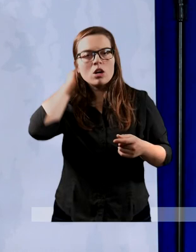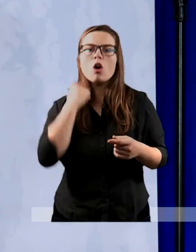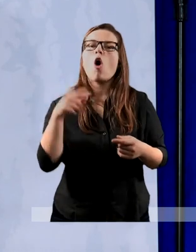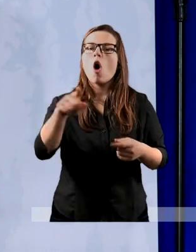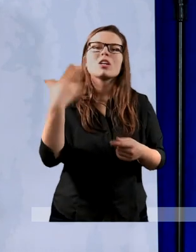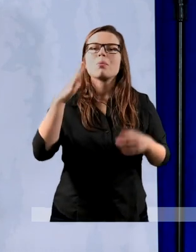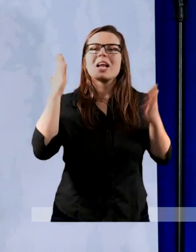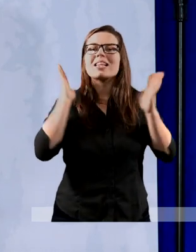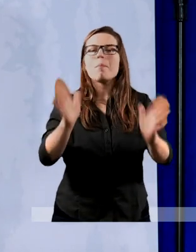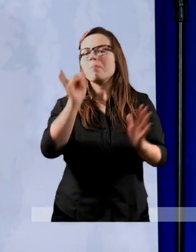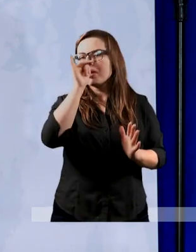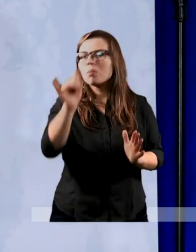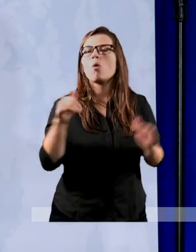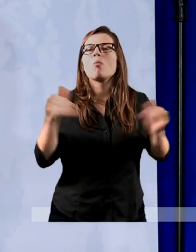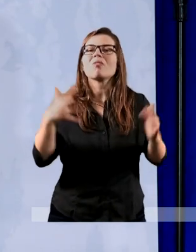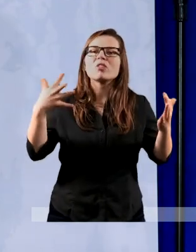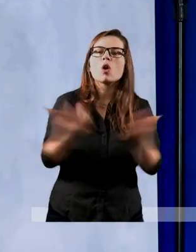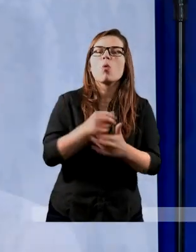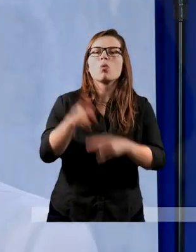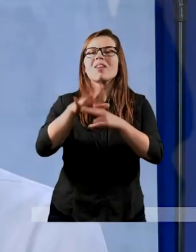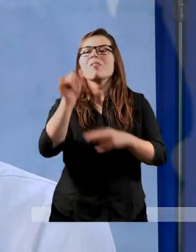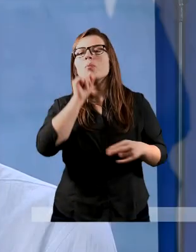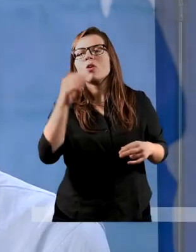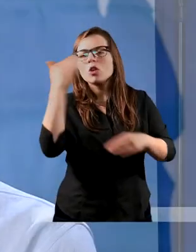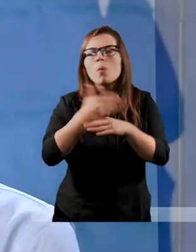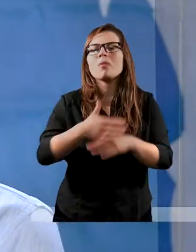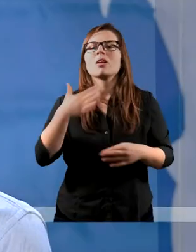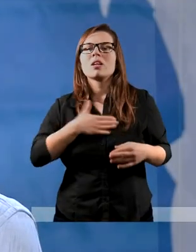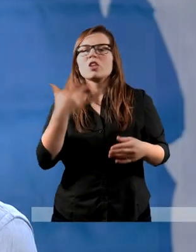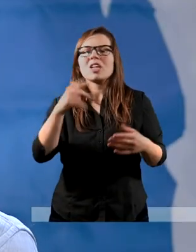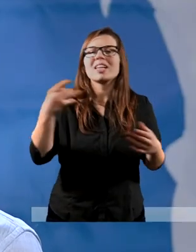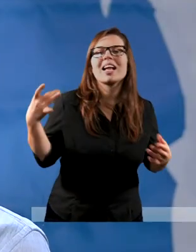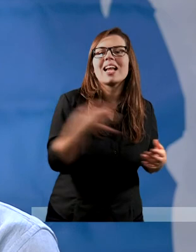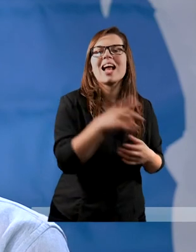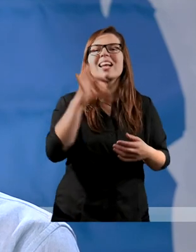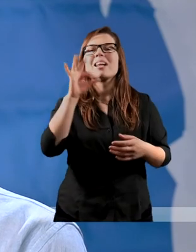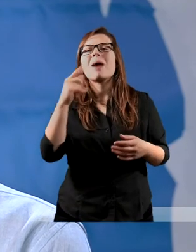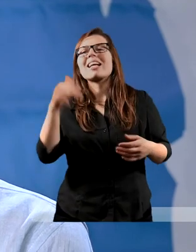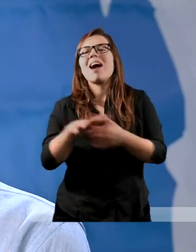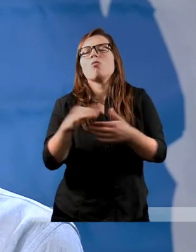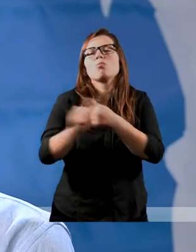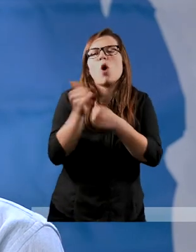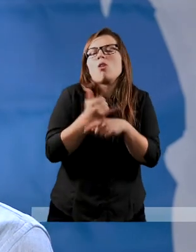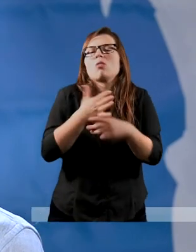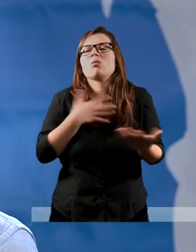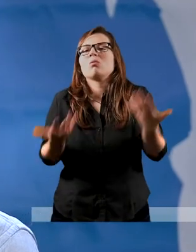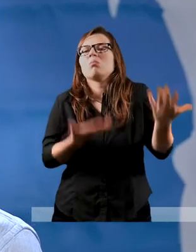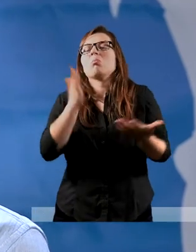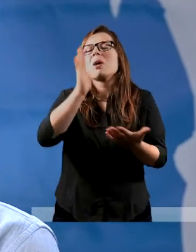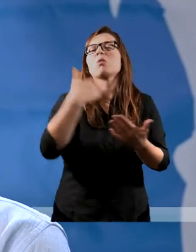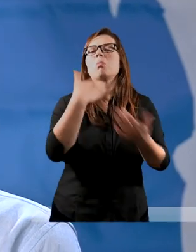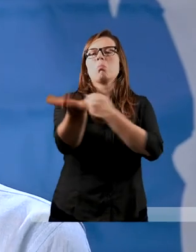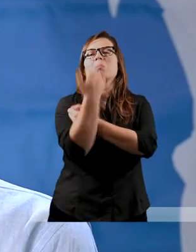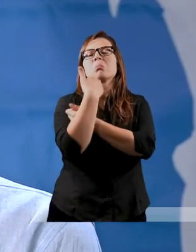tym, że nie będę brała udziału w próbach w piątek wieczorem, w sobotę, że nie zagram spektaklu w piątek, no to pewnie po prostu mi